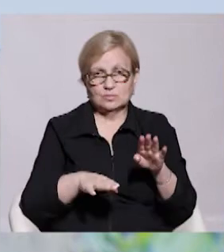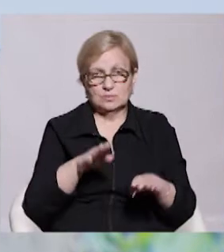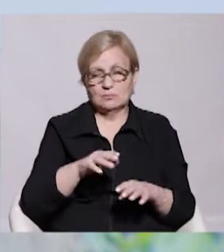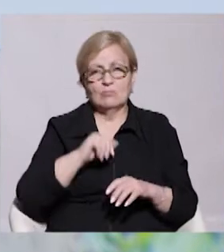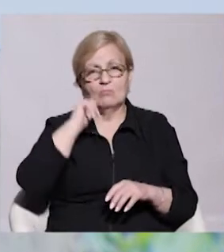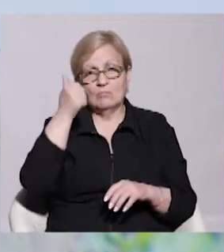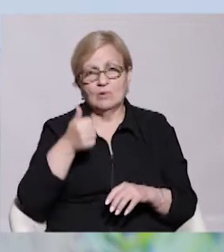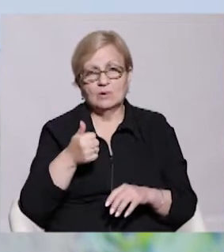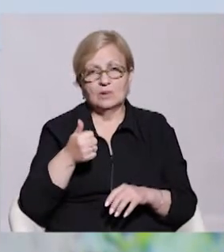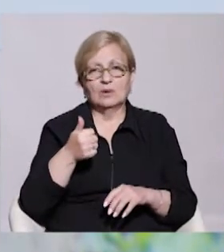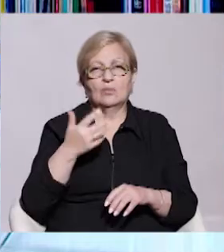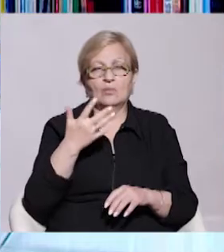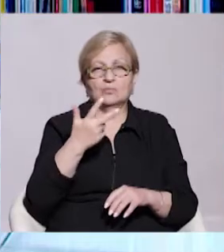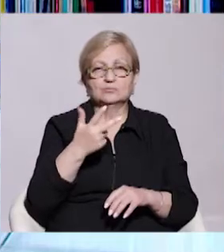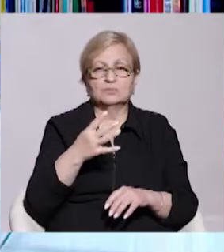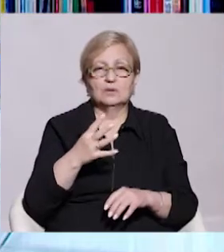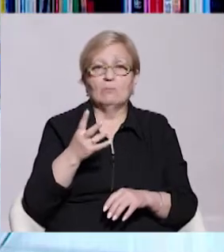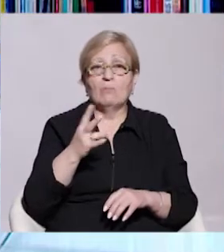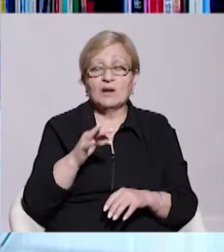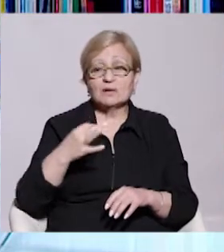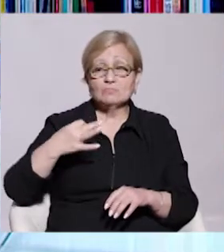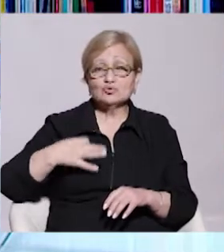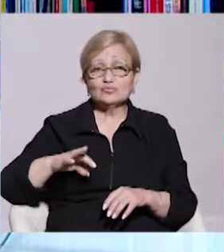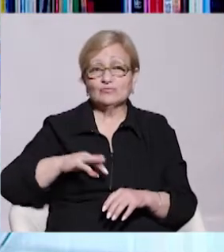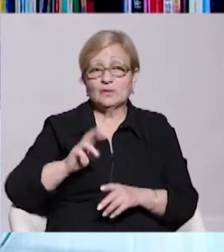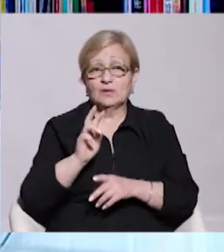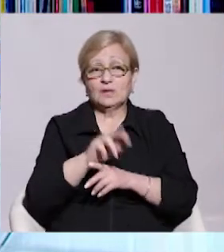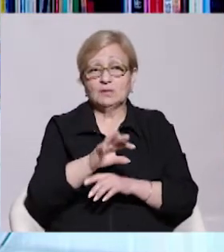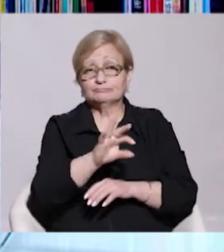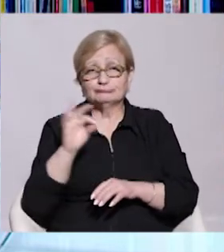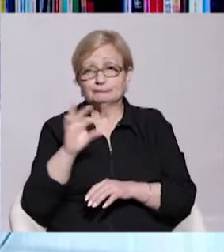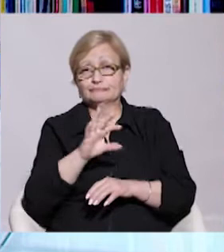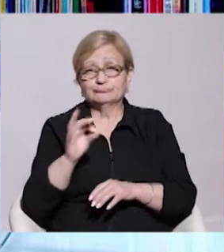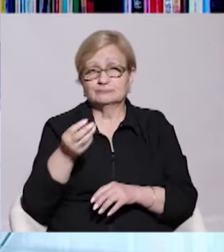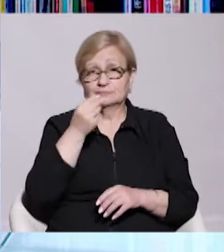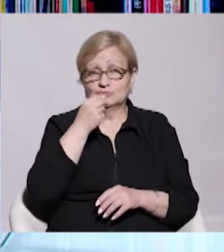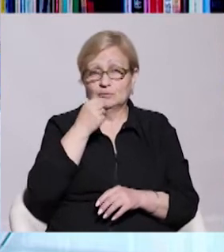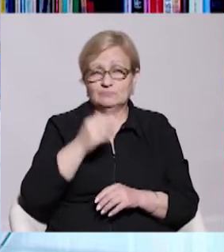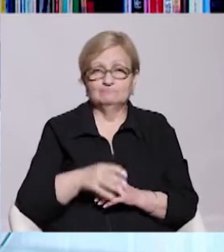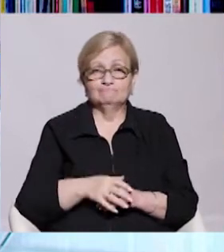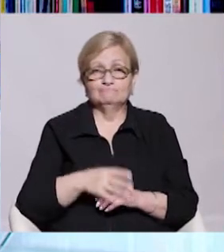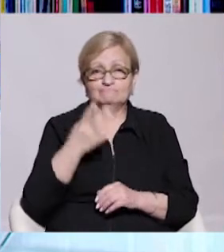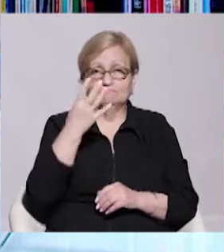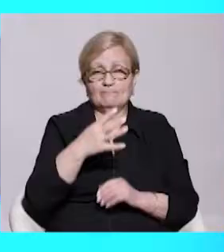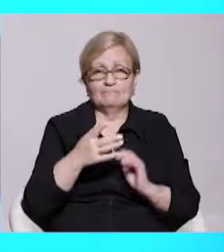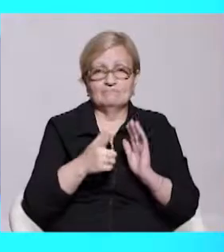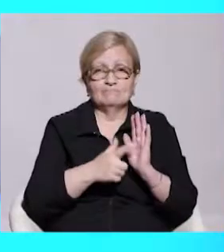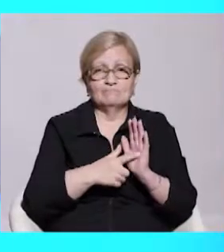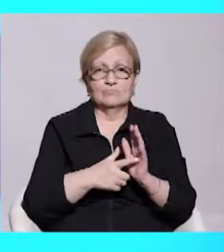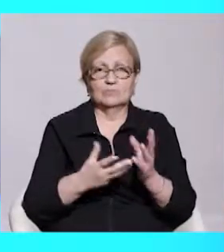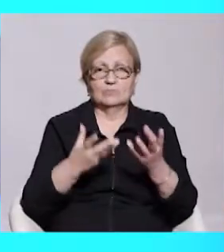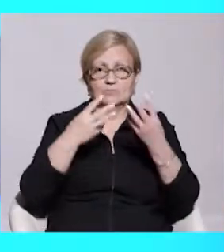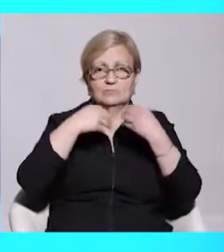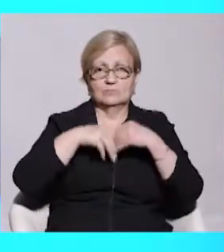34. მაგრამ შვილი პანდა მიეპარა და ჭამს ამ მარაკს თურმე. და 47 კილოგრამი